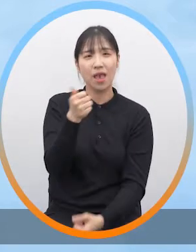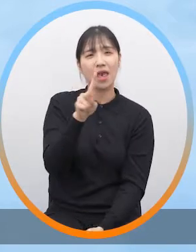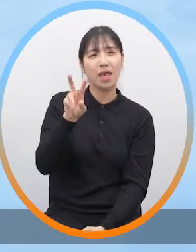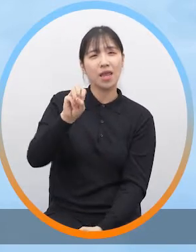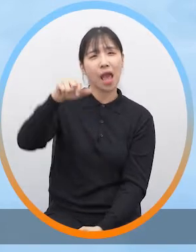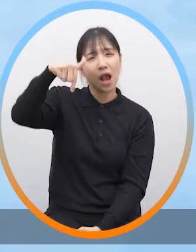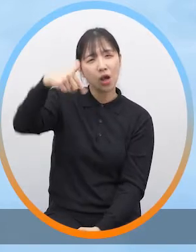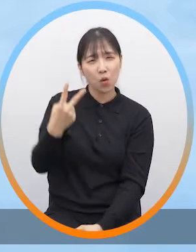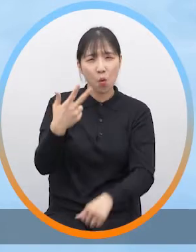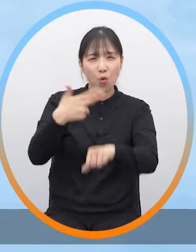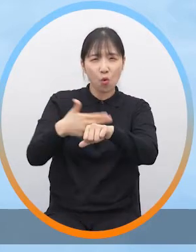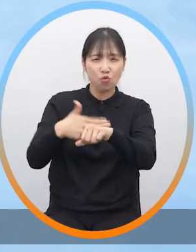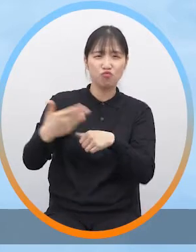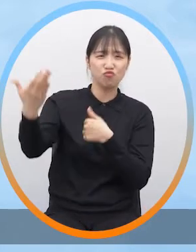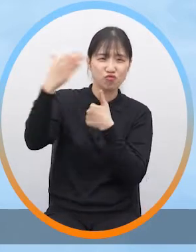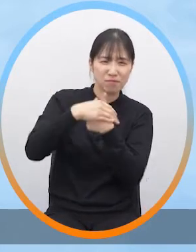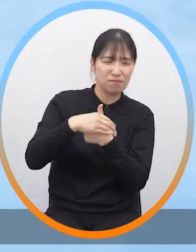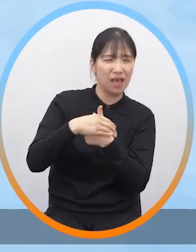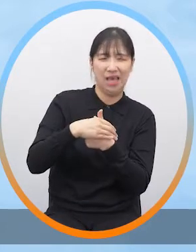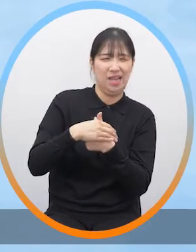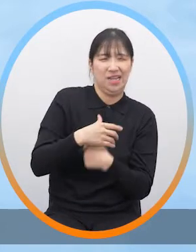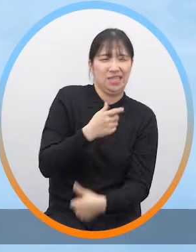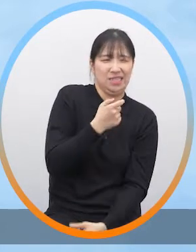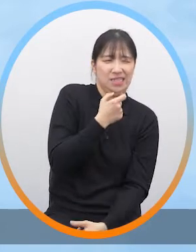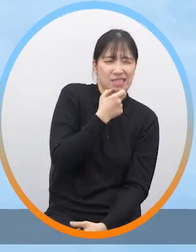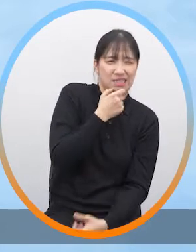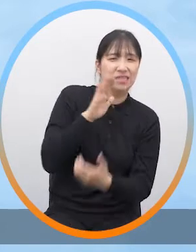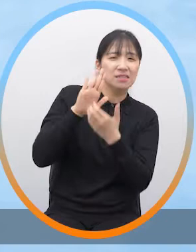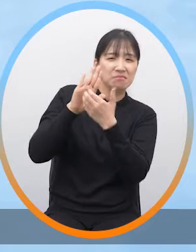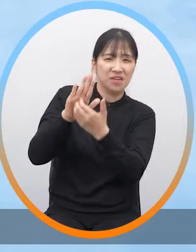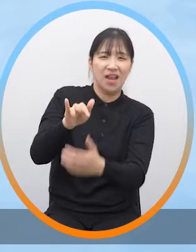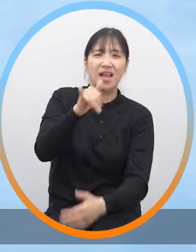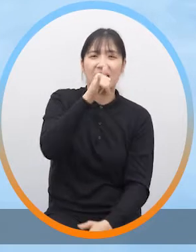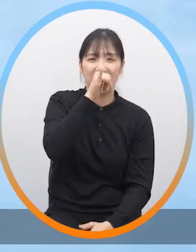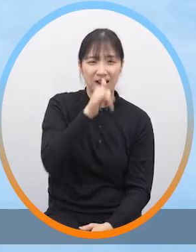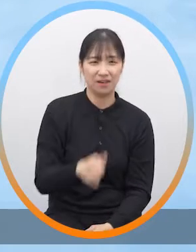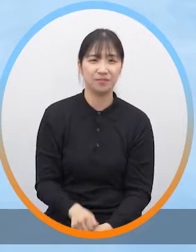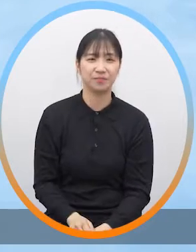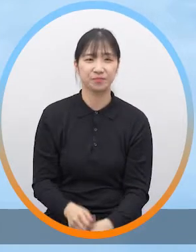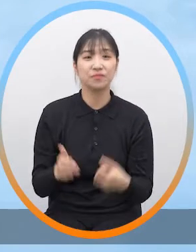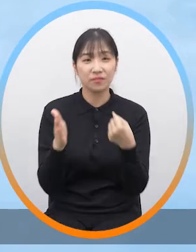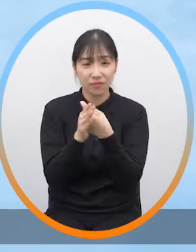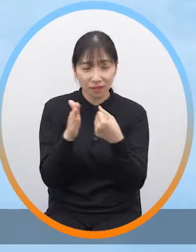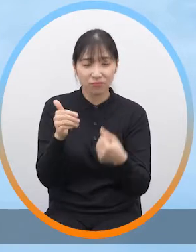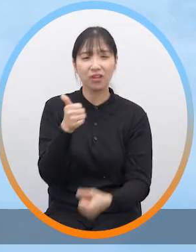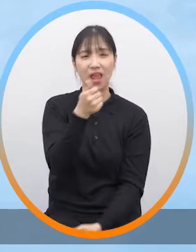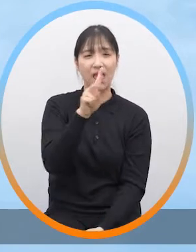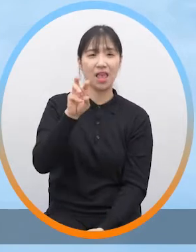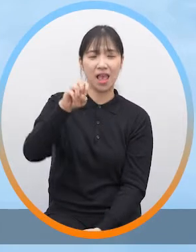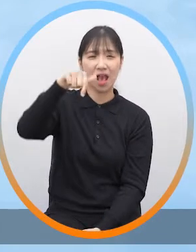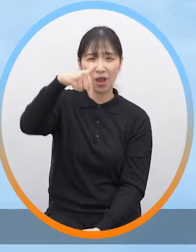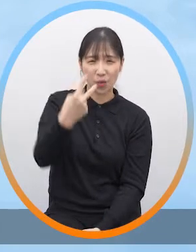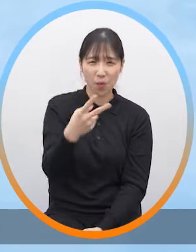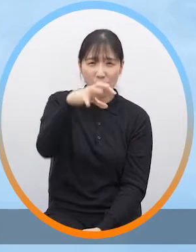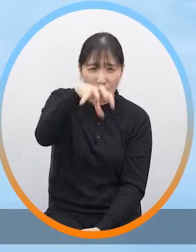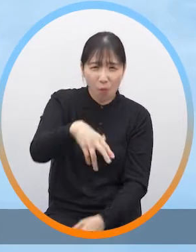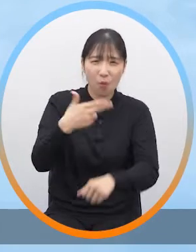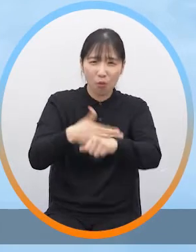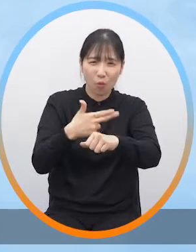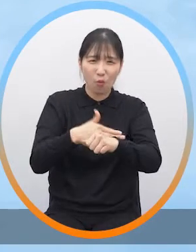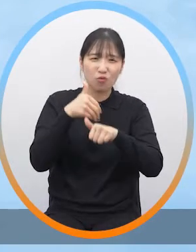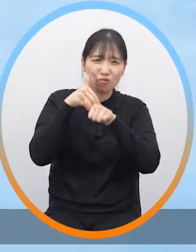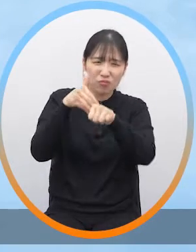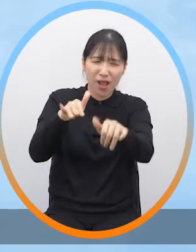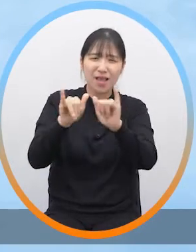아무래도 향교 교수의 임명이 되면 좀 기피하는 경향이 있습니다. 그러다 보니까 향교의